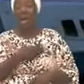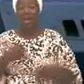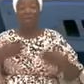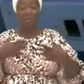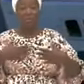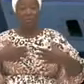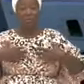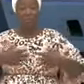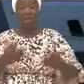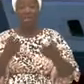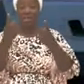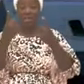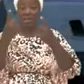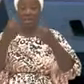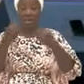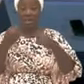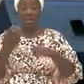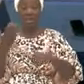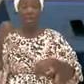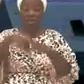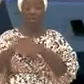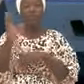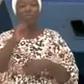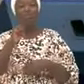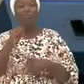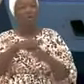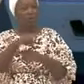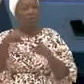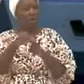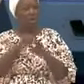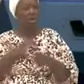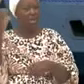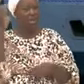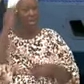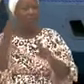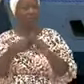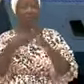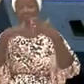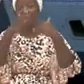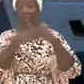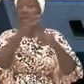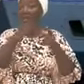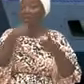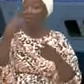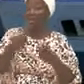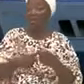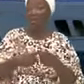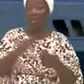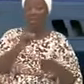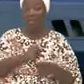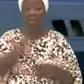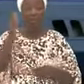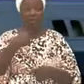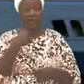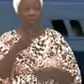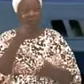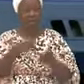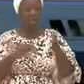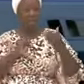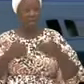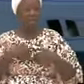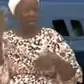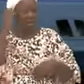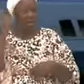l'esprit en trois ans ne pas j'écoute officiel et je te dis ce que j'ai écouté